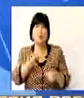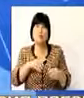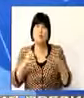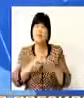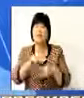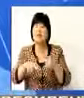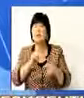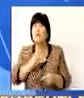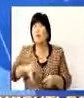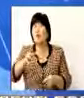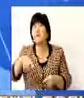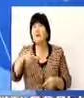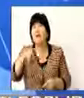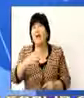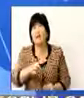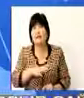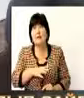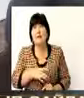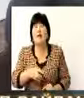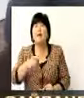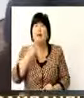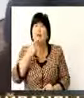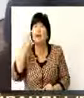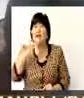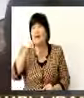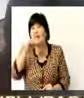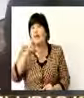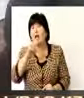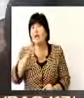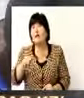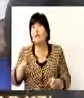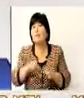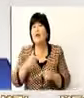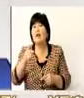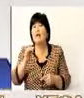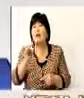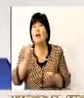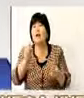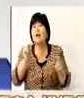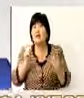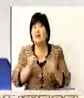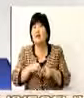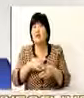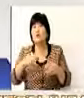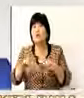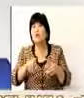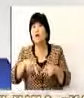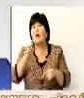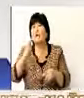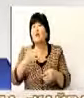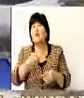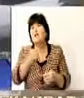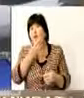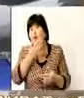топтың кезекті отырысында айтылды. Тіл ғалымдары қазақ әліпбиінің жаңа графикаға сәйкестелген соңғы жобасын алдыңғы нұсқада тәуір көріп